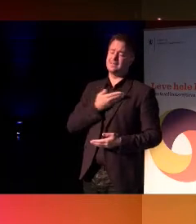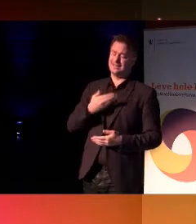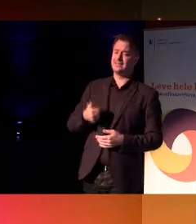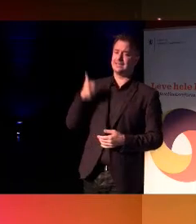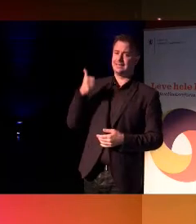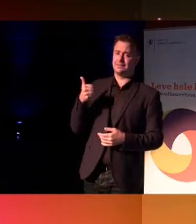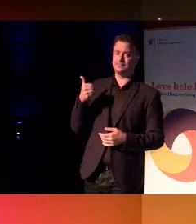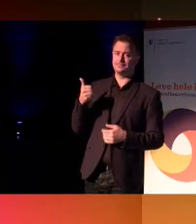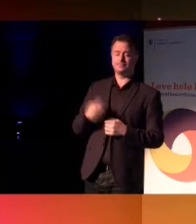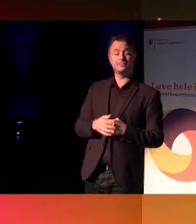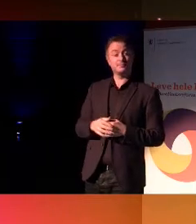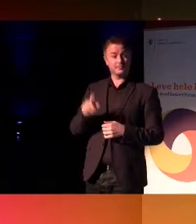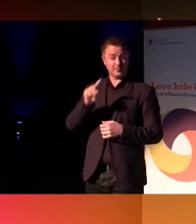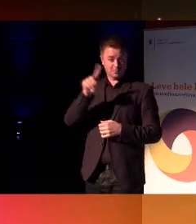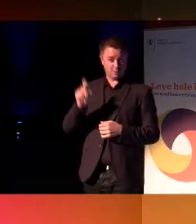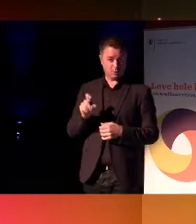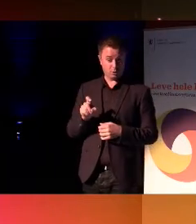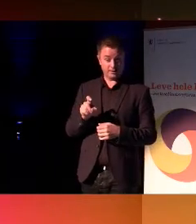dette tilsynet da?